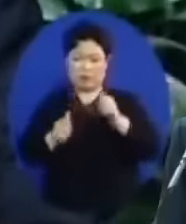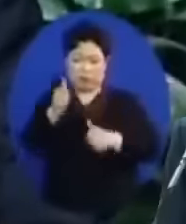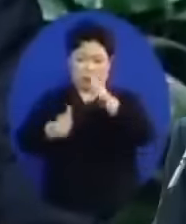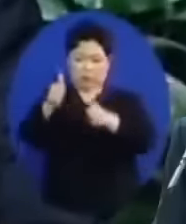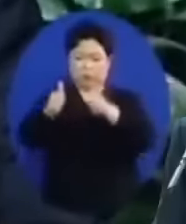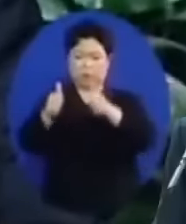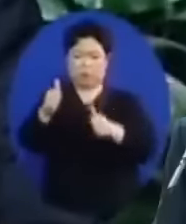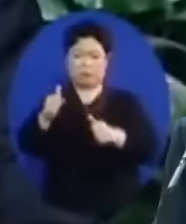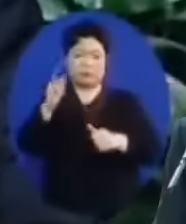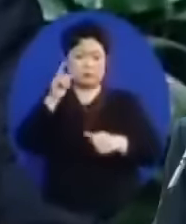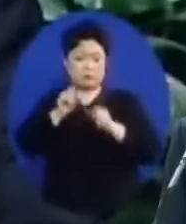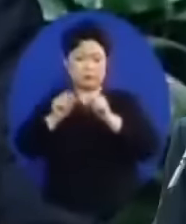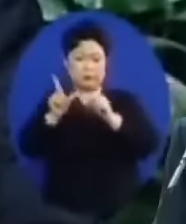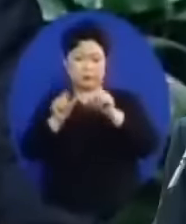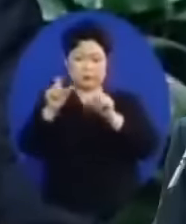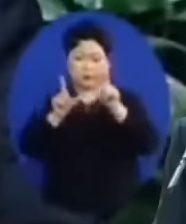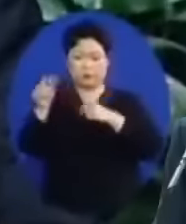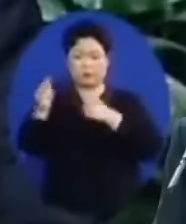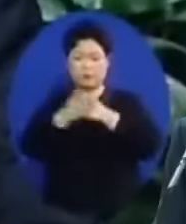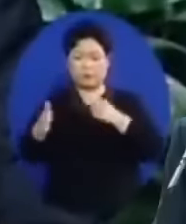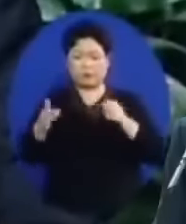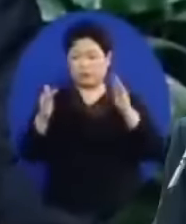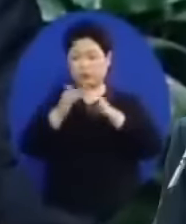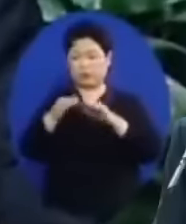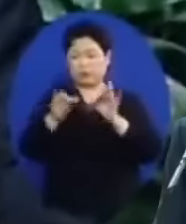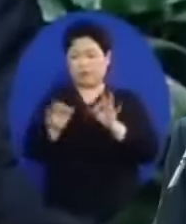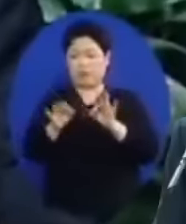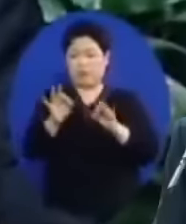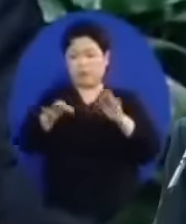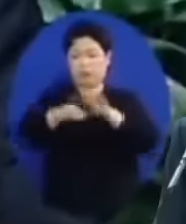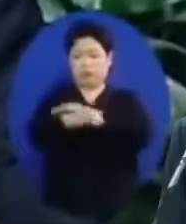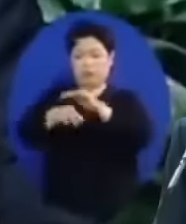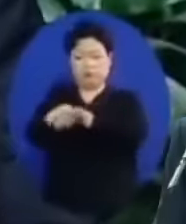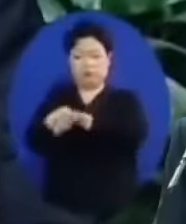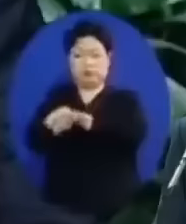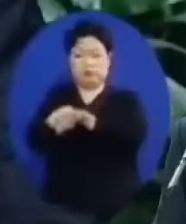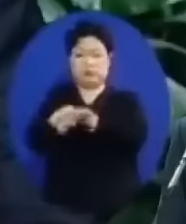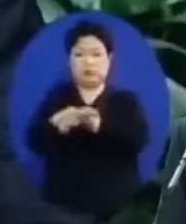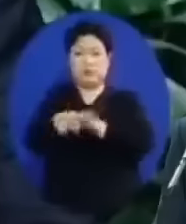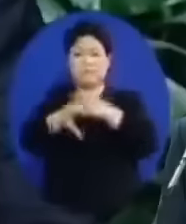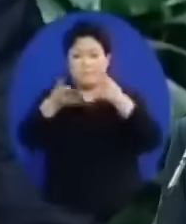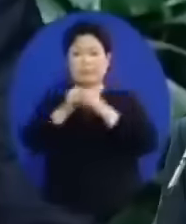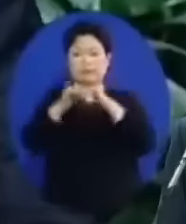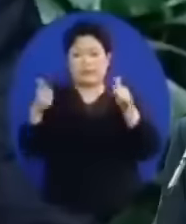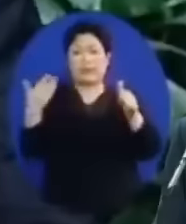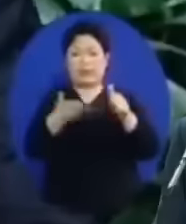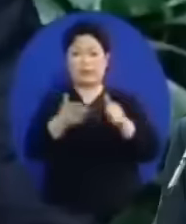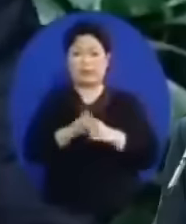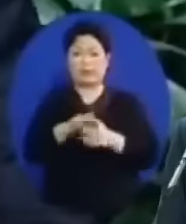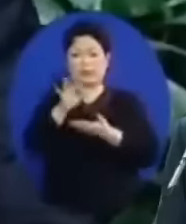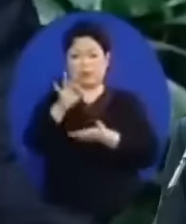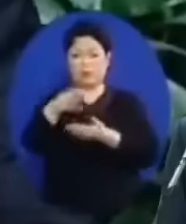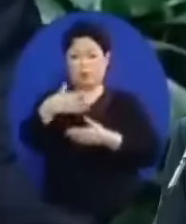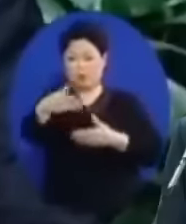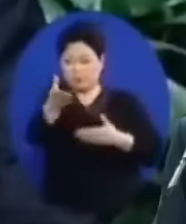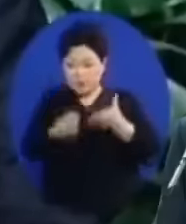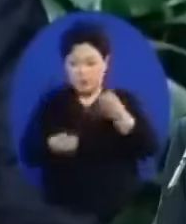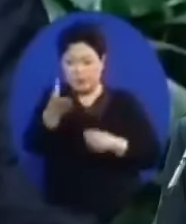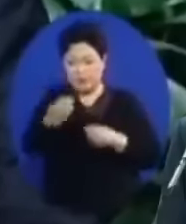많은 투자가들이 주택은행에 돈을 투자했고 주택은행에서는 수많은 사람에게 돈을